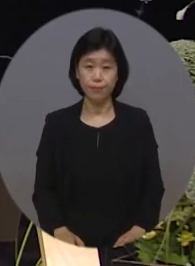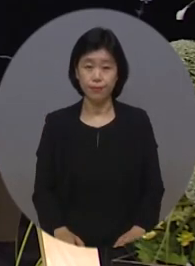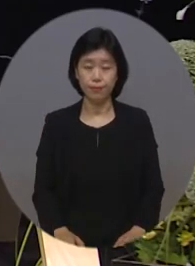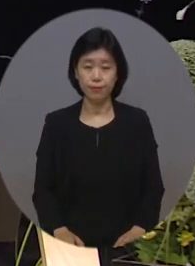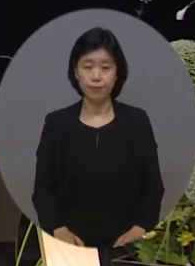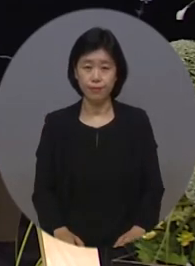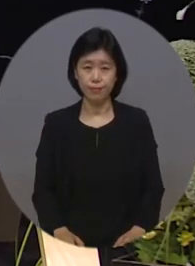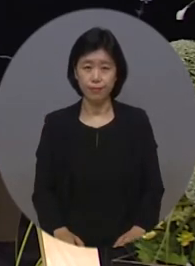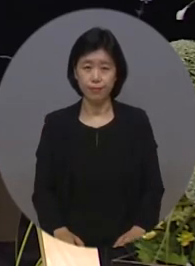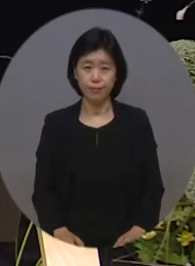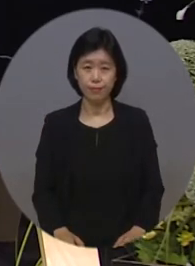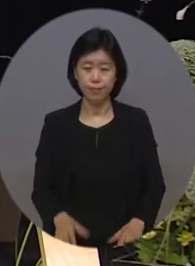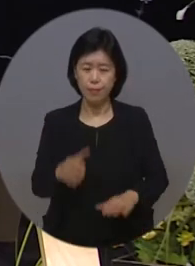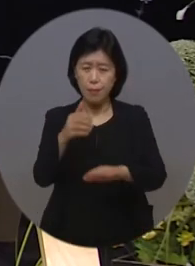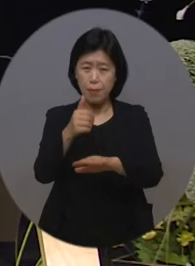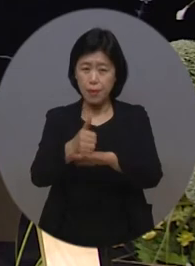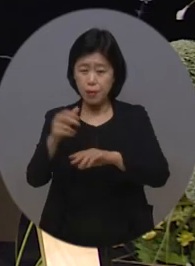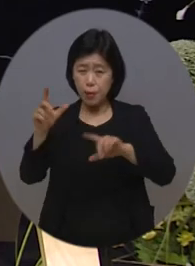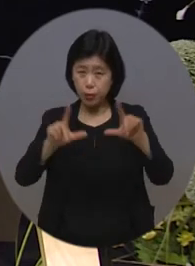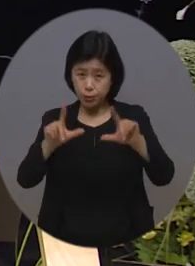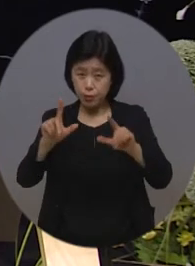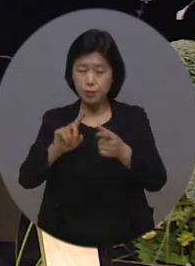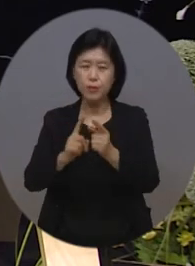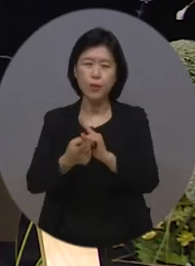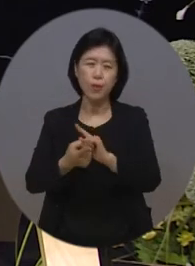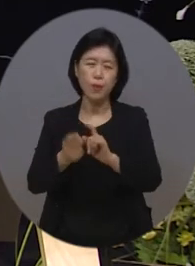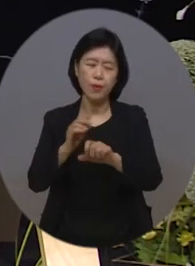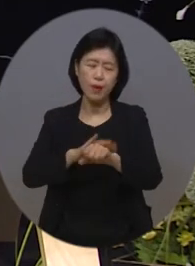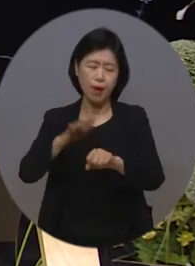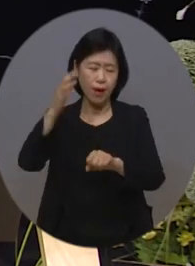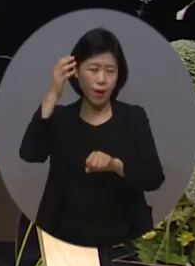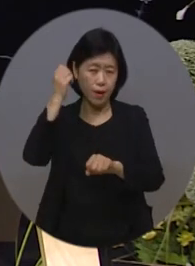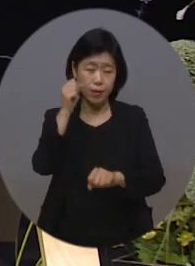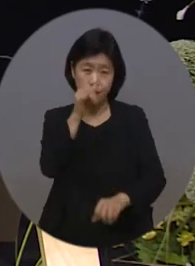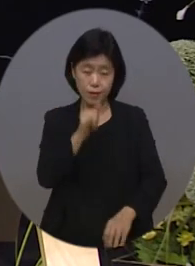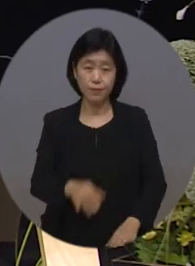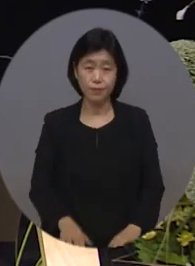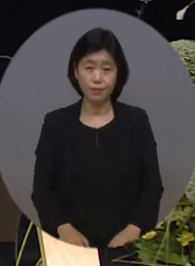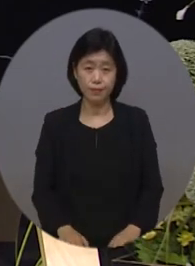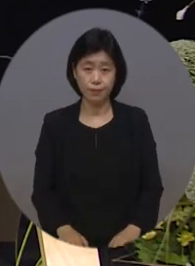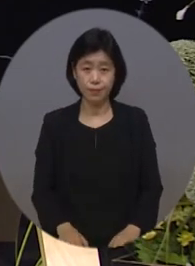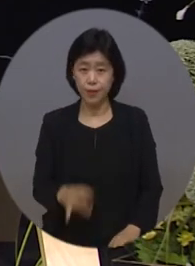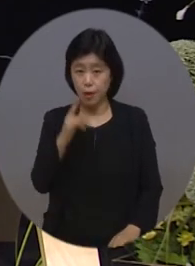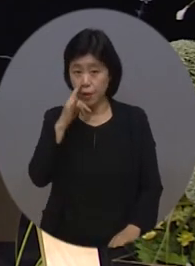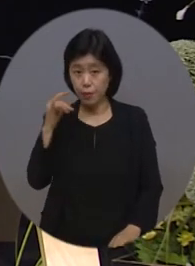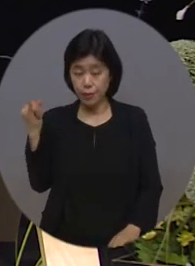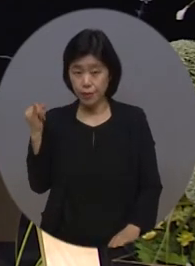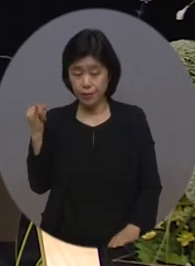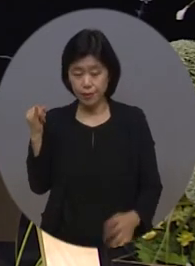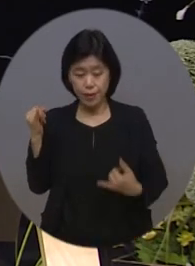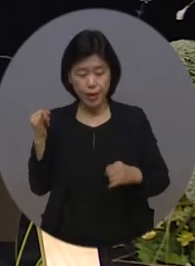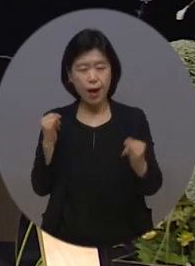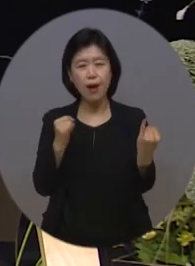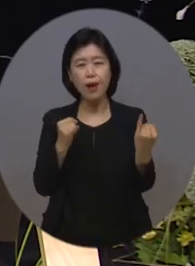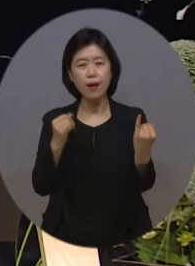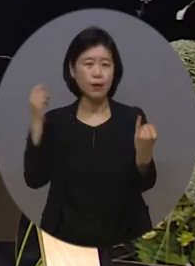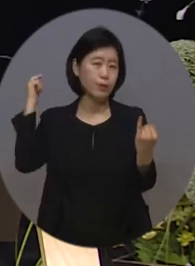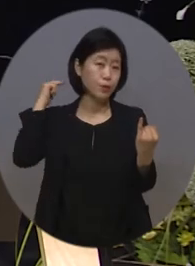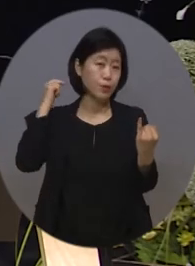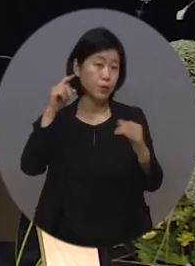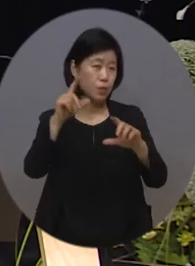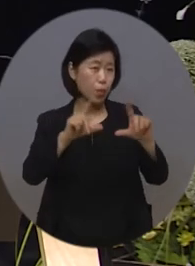오래도록 기억될 것입니다. 어미는 딸의 뒷모습을, 딸은 어미의 앞모습을